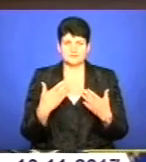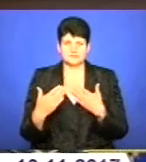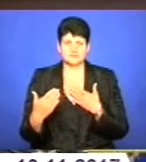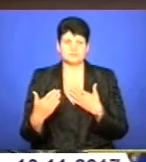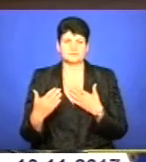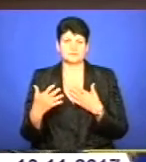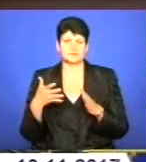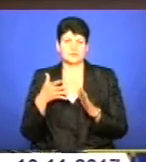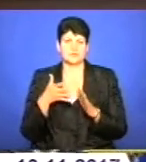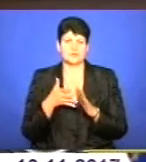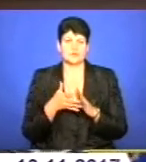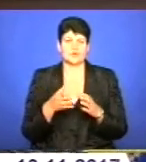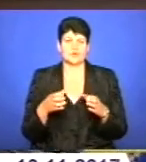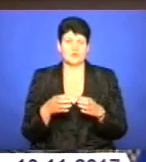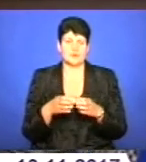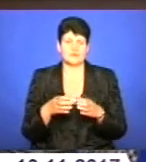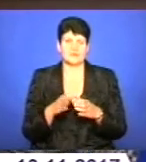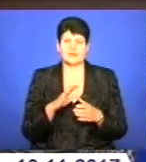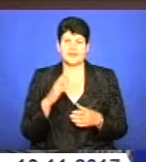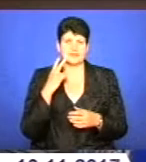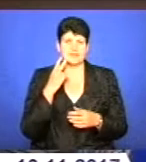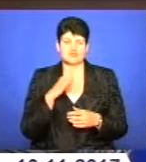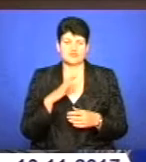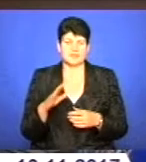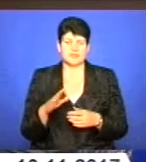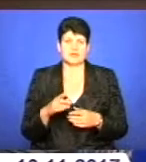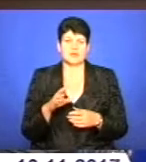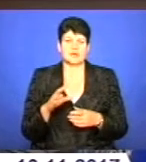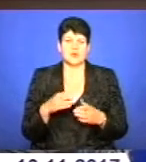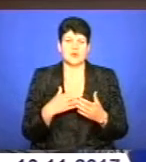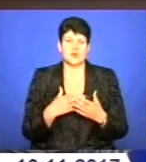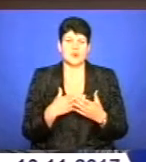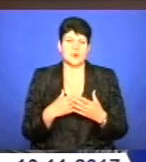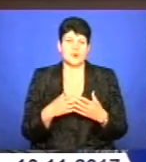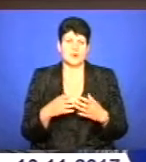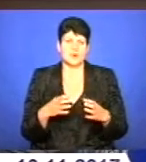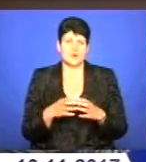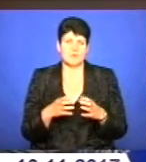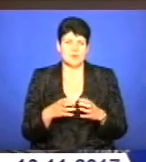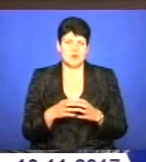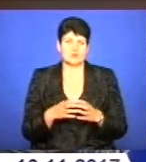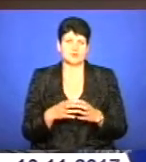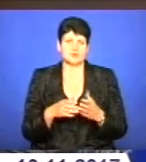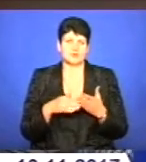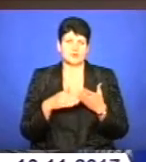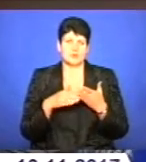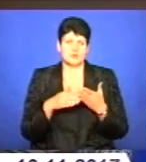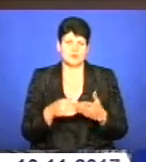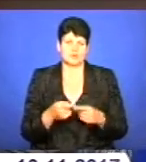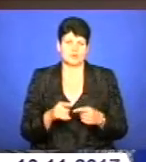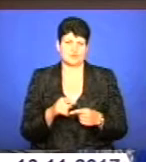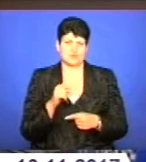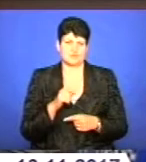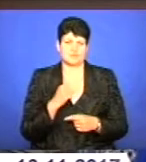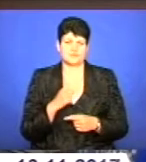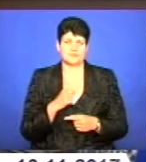в суспільство, в громаду. І не завжди сама громада і самі органи державної влади намагаються цьому сприяти,